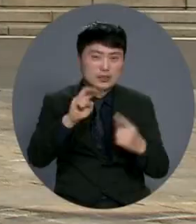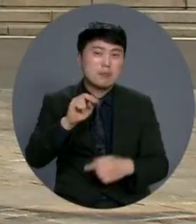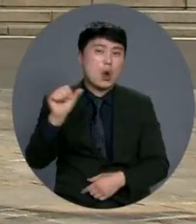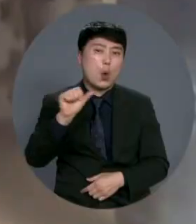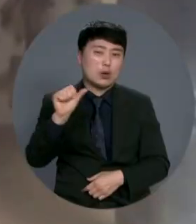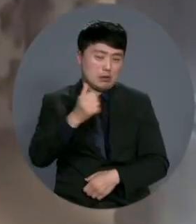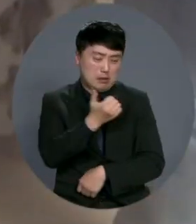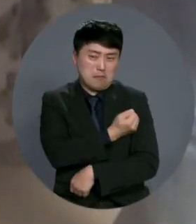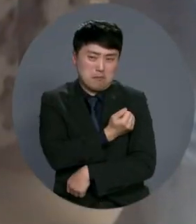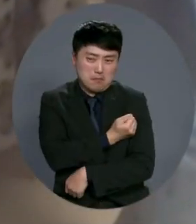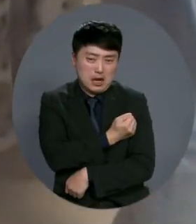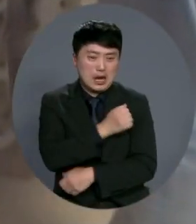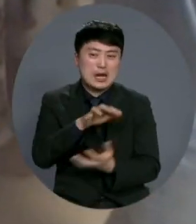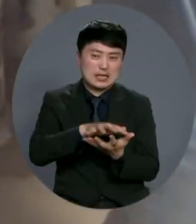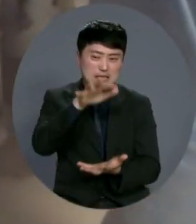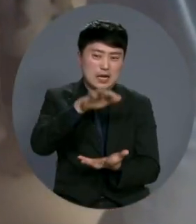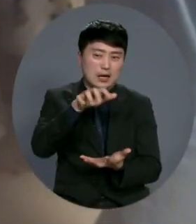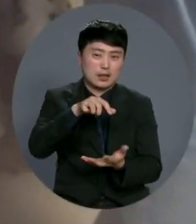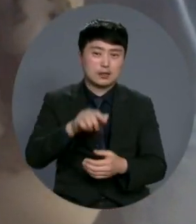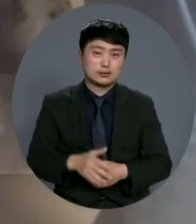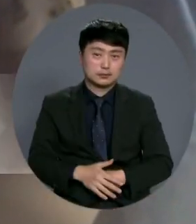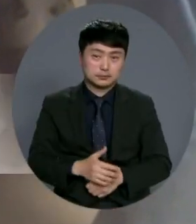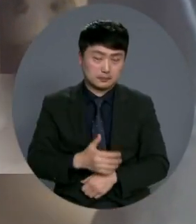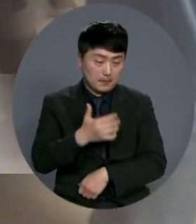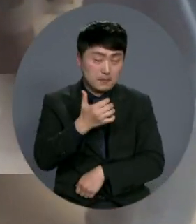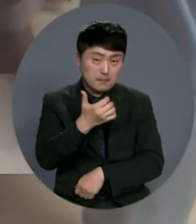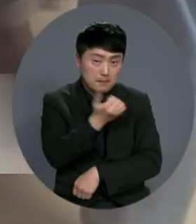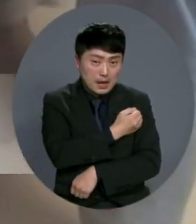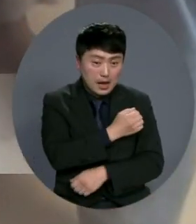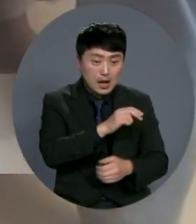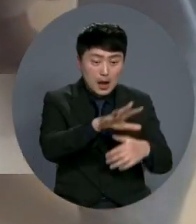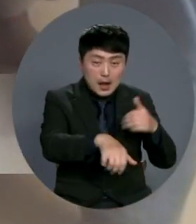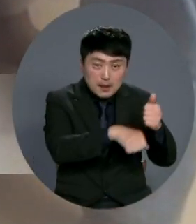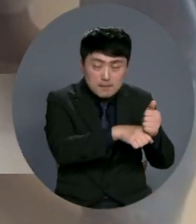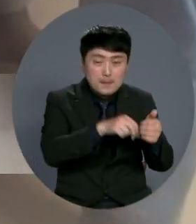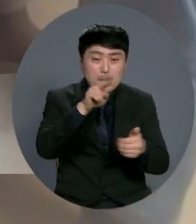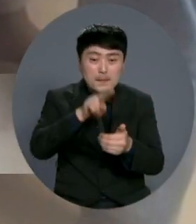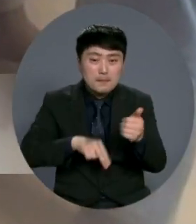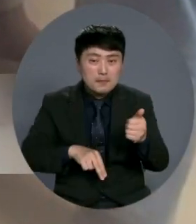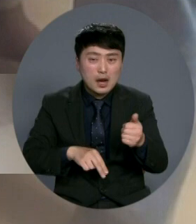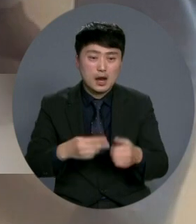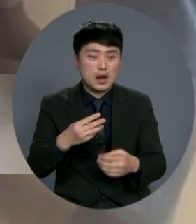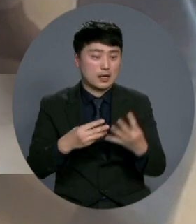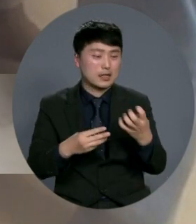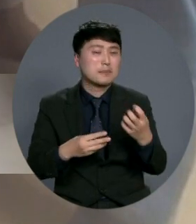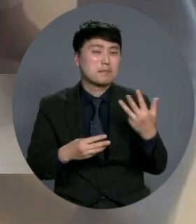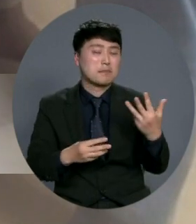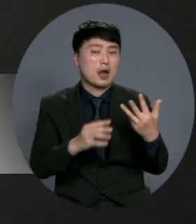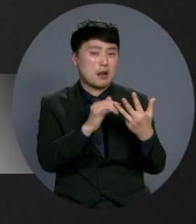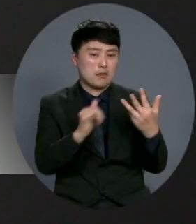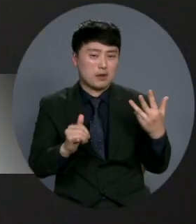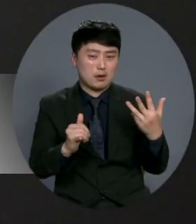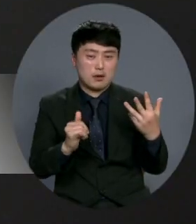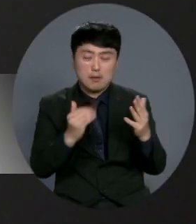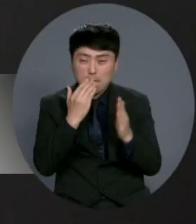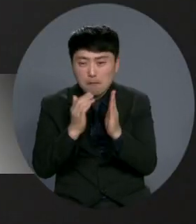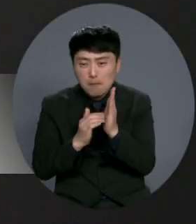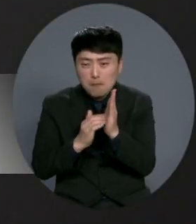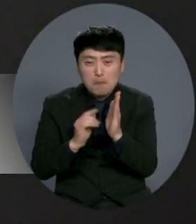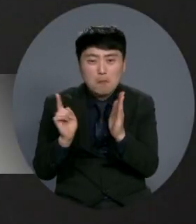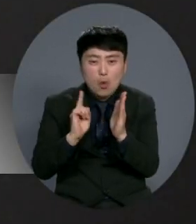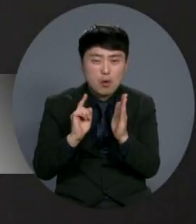양입니다. 마약 총책과 판매책, 구매자 등 48명은 신원이 드러나지 않도록 추적이